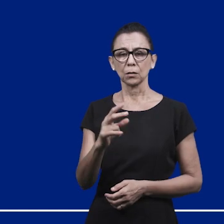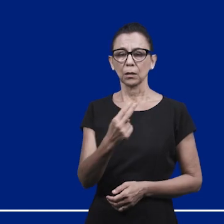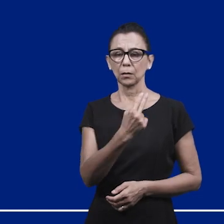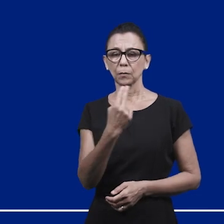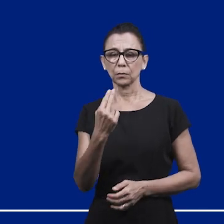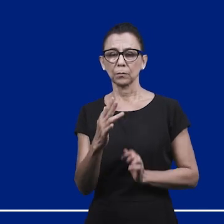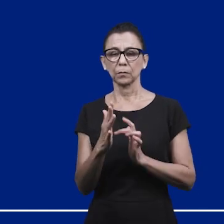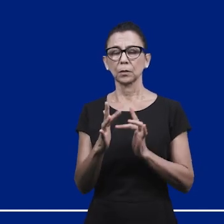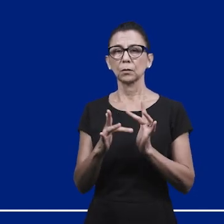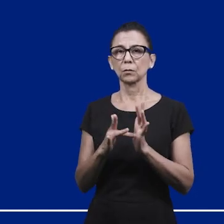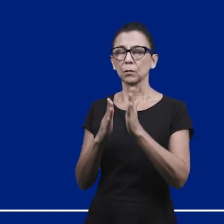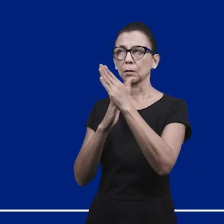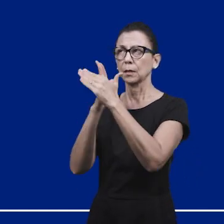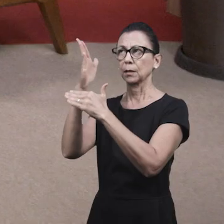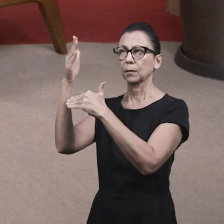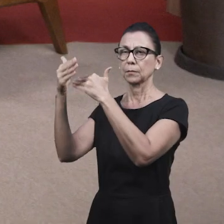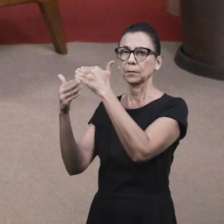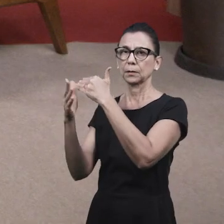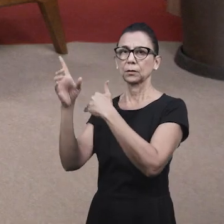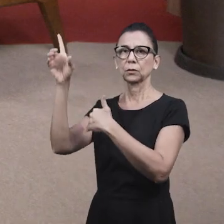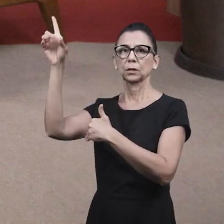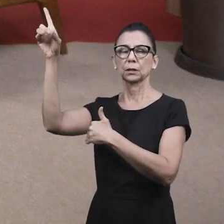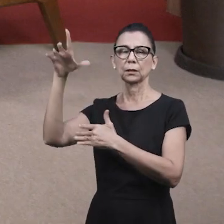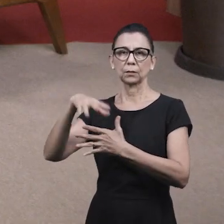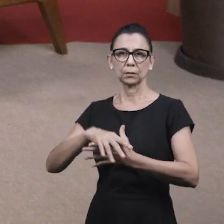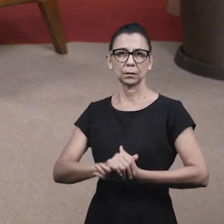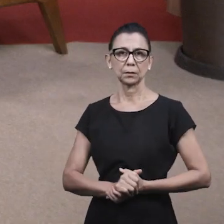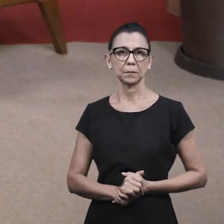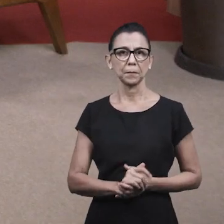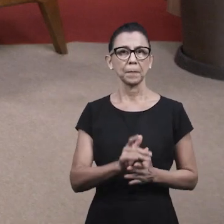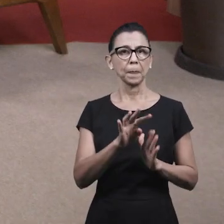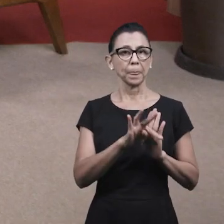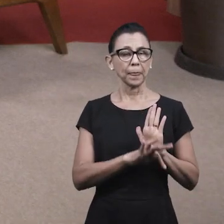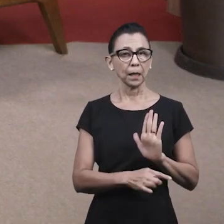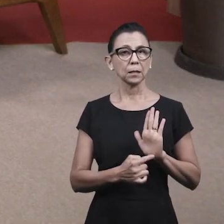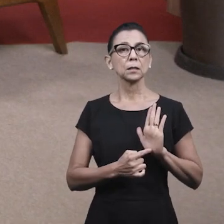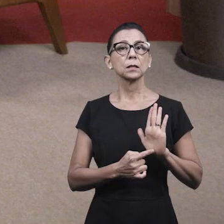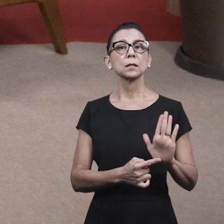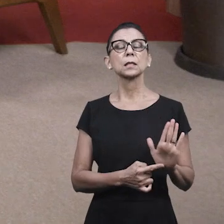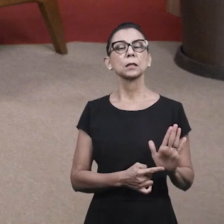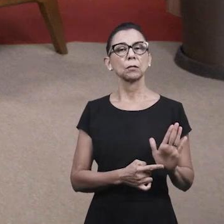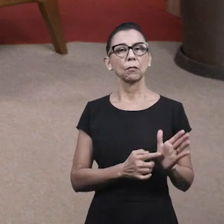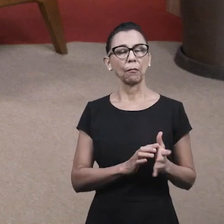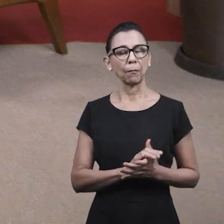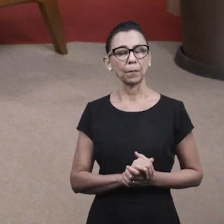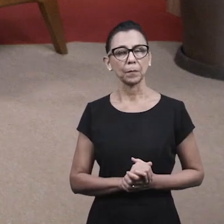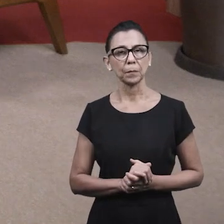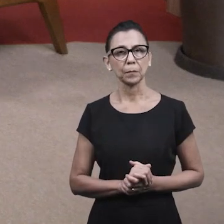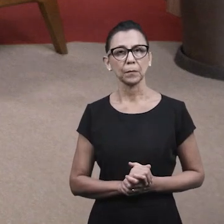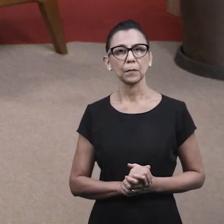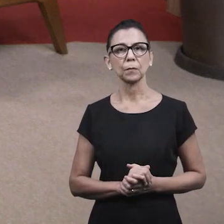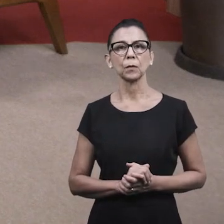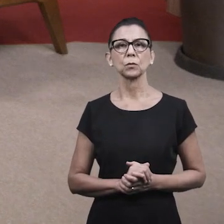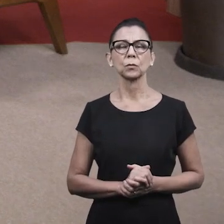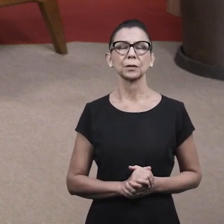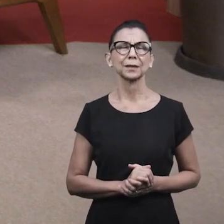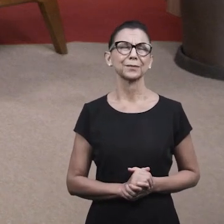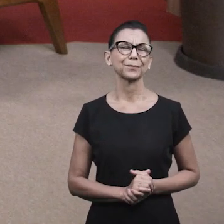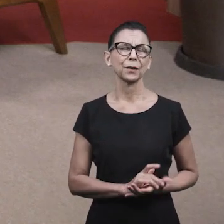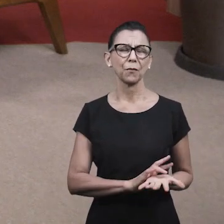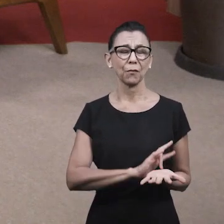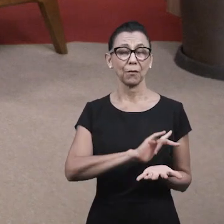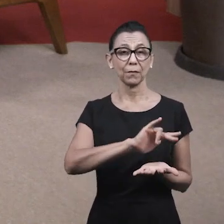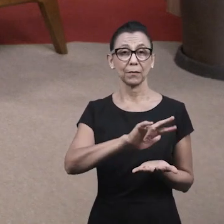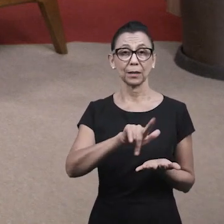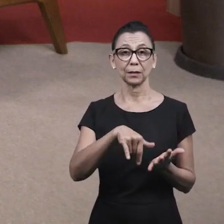que ce texte, il renforce ce que nous traitons ici. Oui, et nous pouvons ici citer beaucoup d'autres textes de